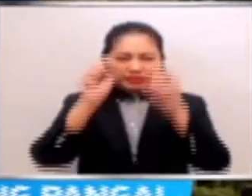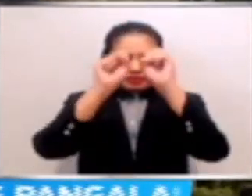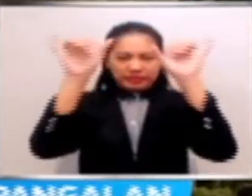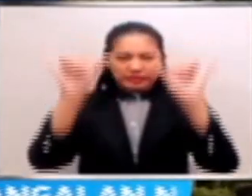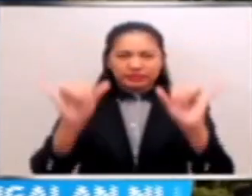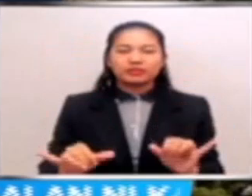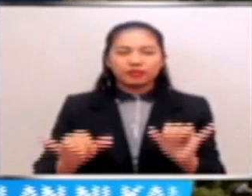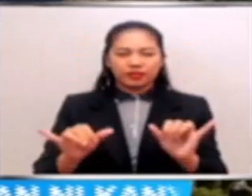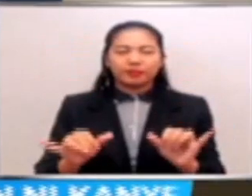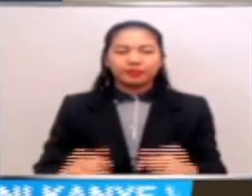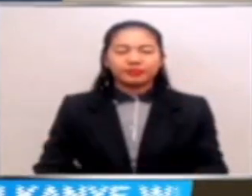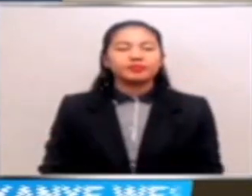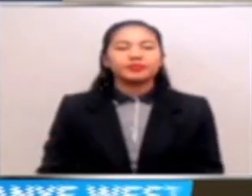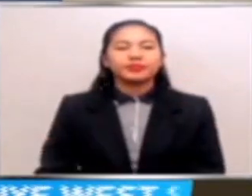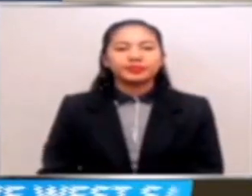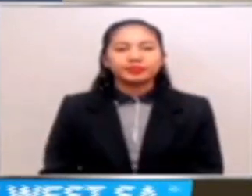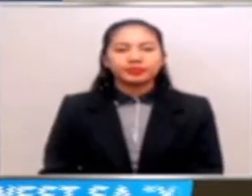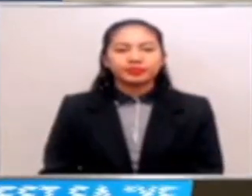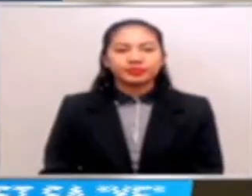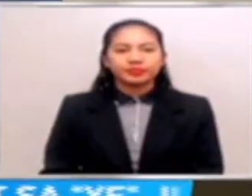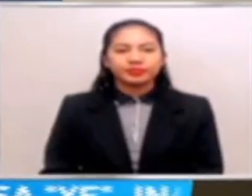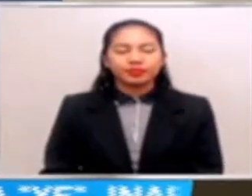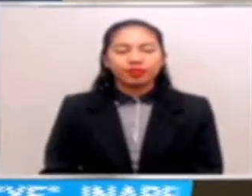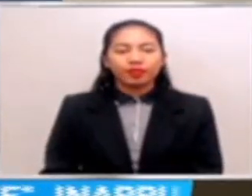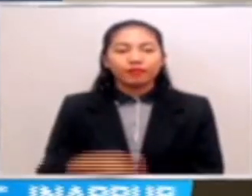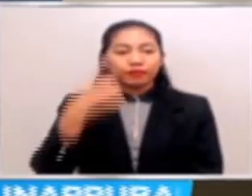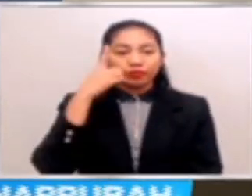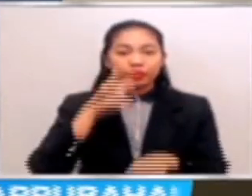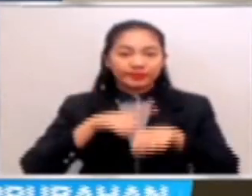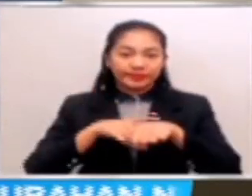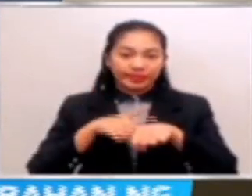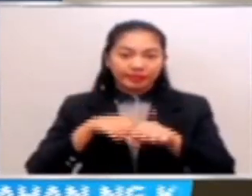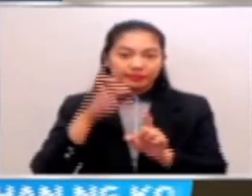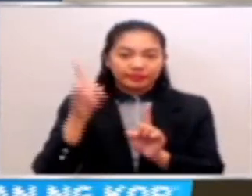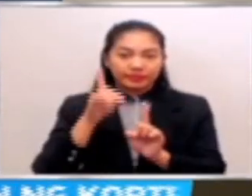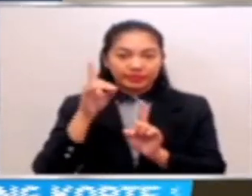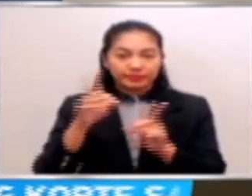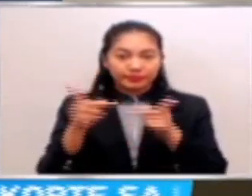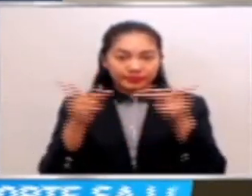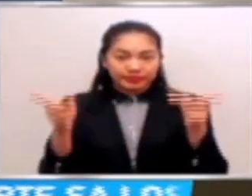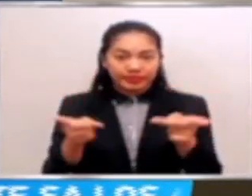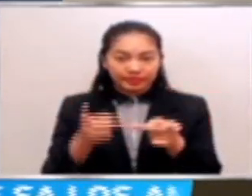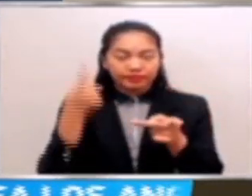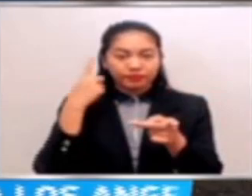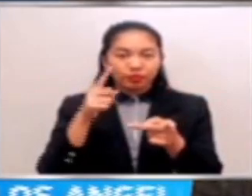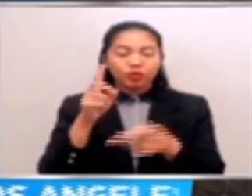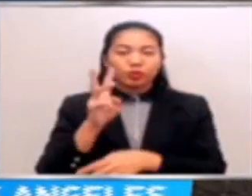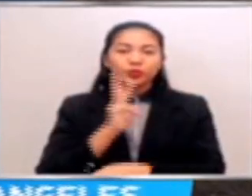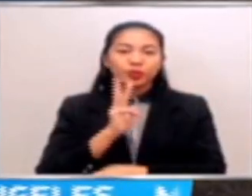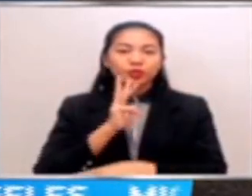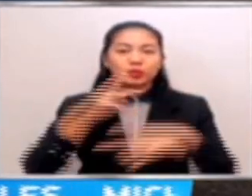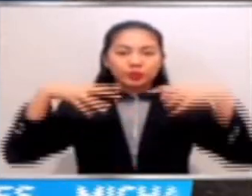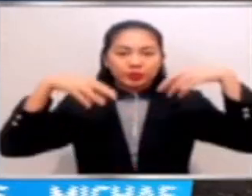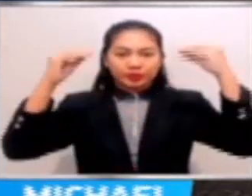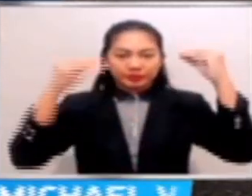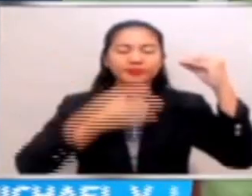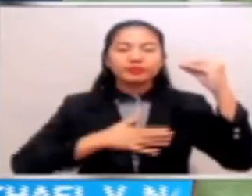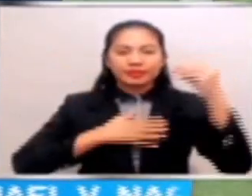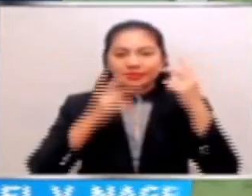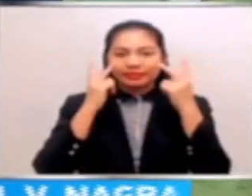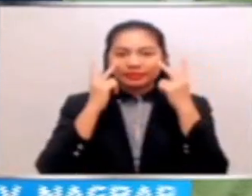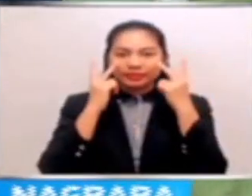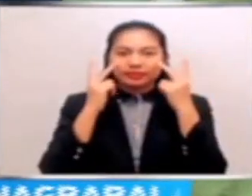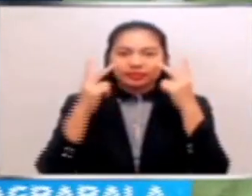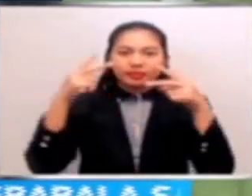activities. Para sa eksaktong oras at lugar ng water interruption, bisitahin lang po ang official Facebook page at website